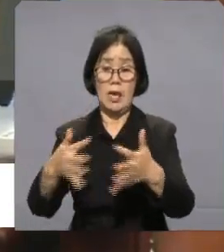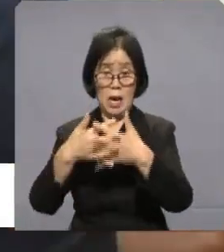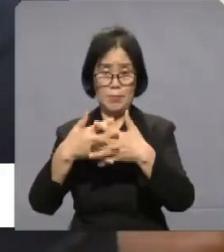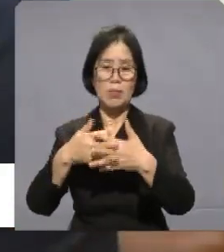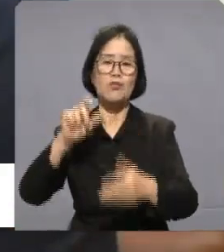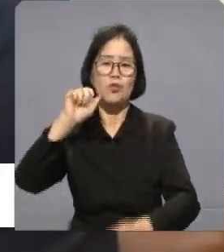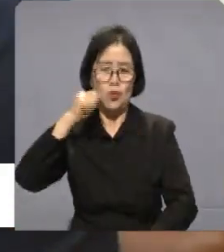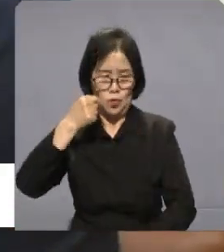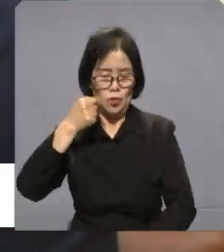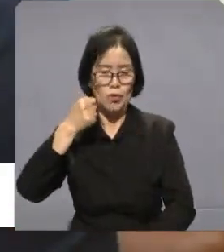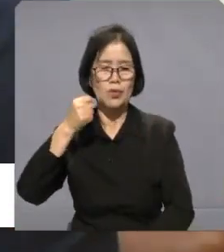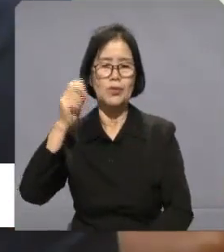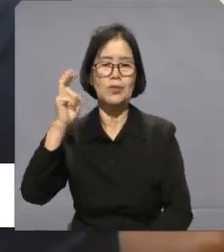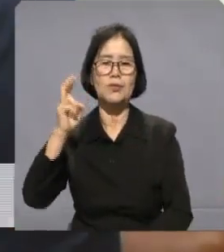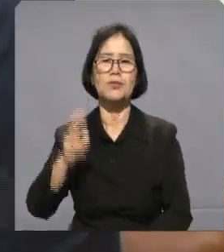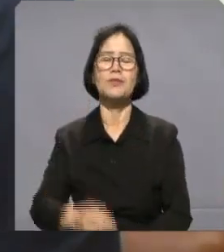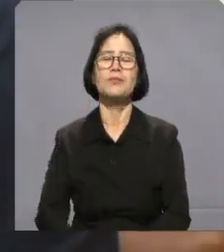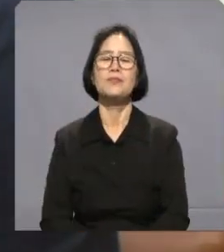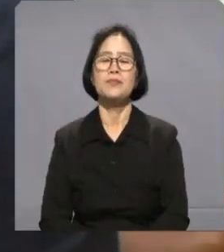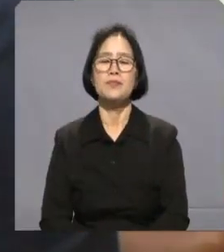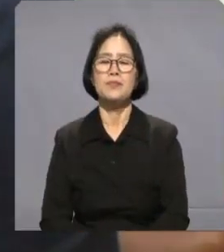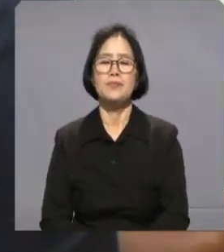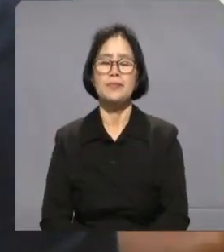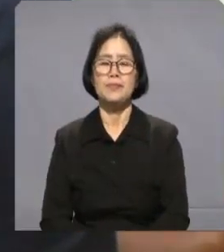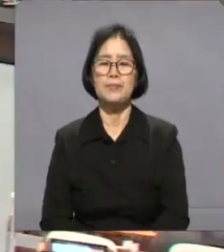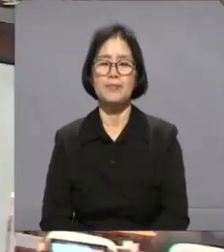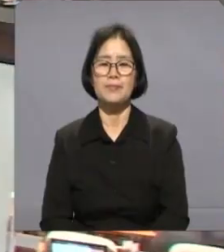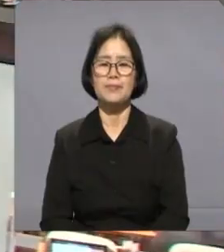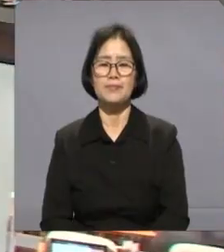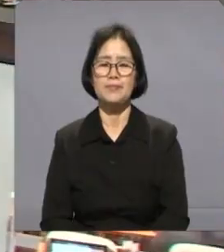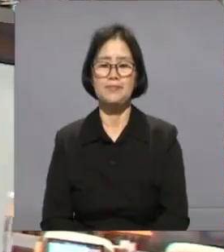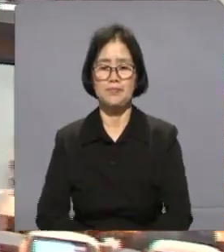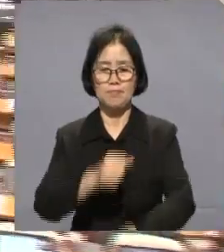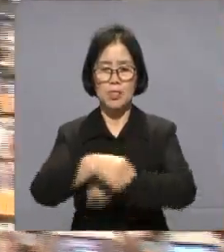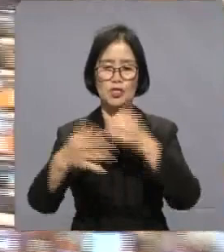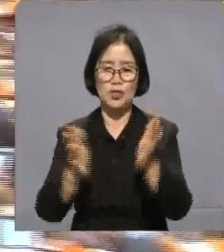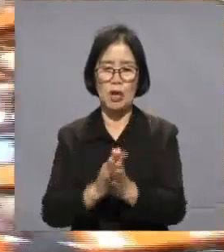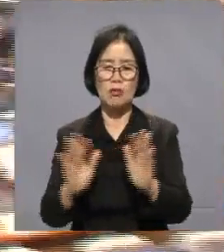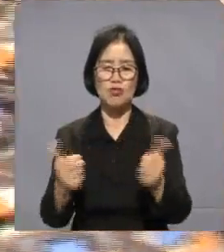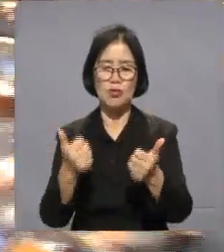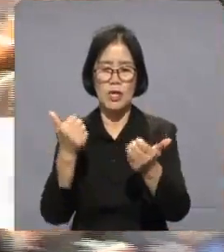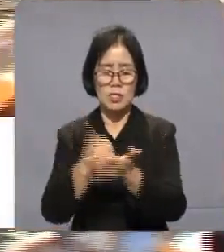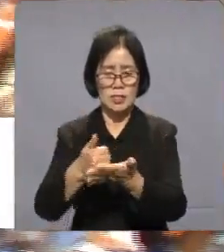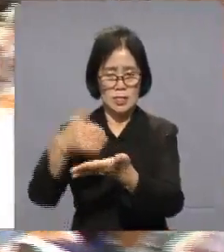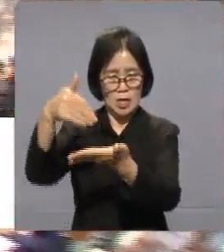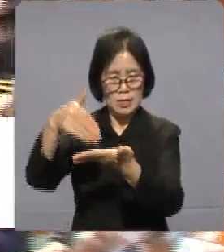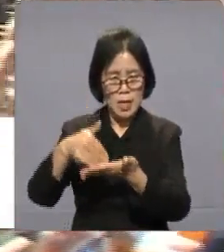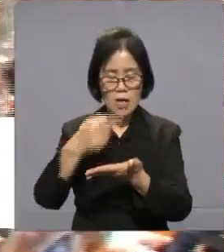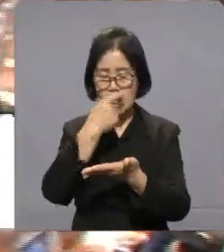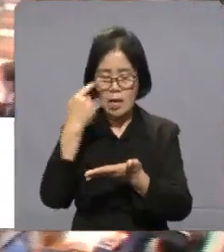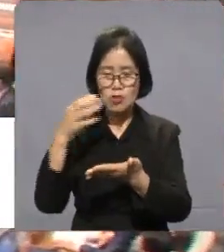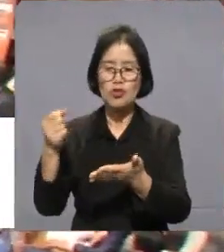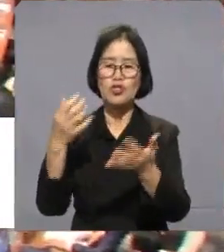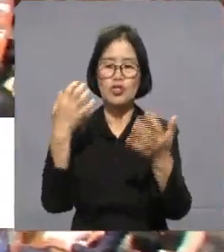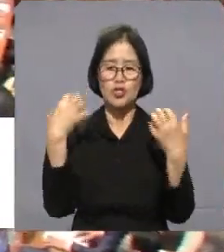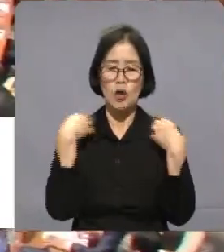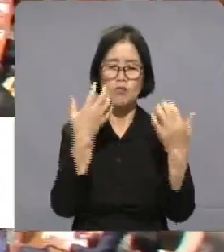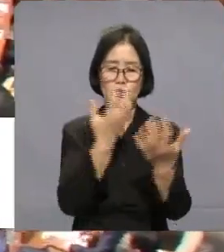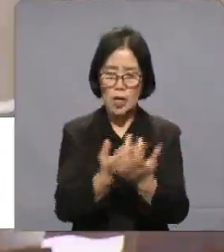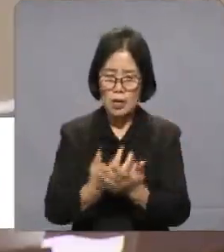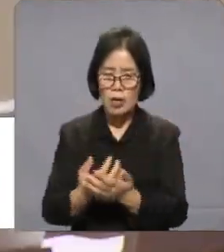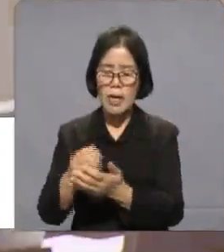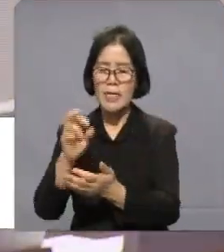사실상 어렵다는 게 여야의 공통적인 시각입니다. 민주당은 국회의장의 제안을 근거로 정부안과 야당